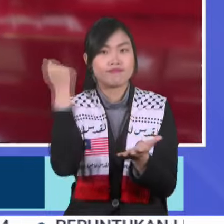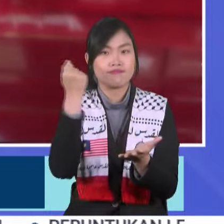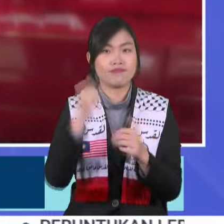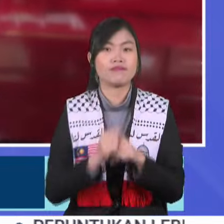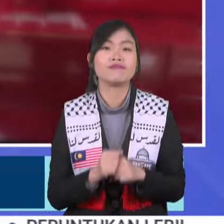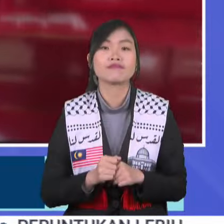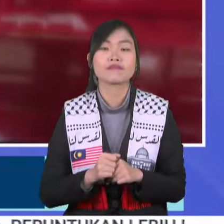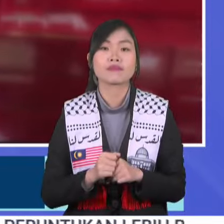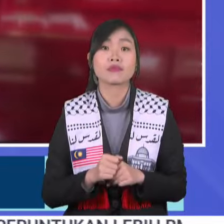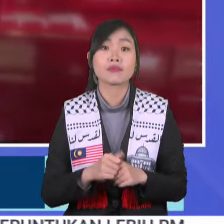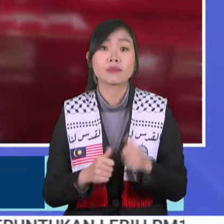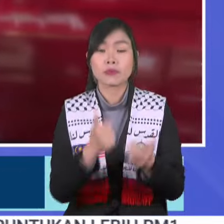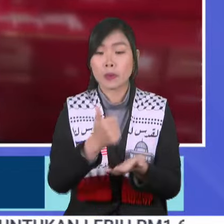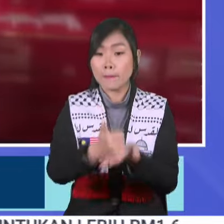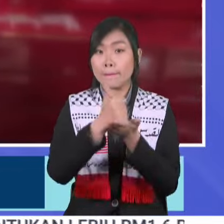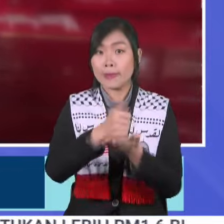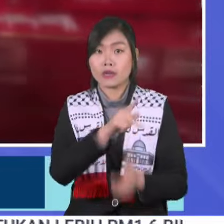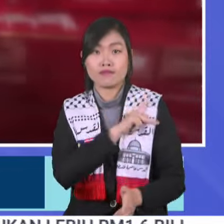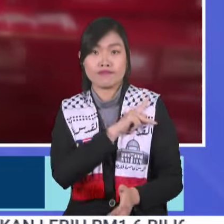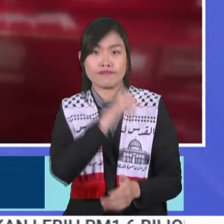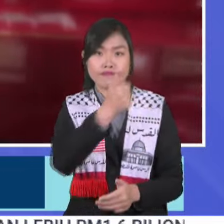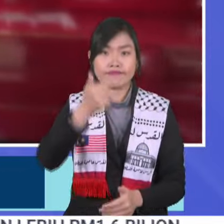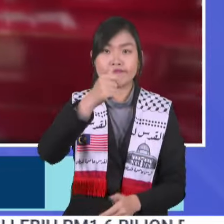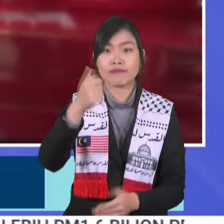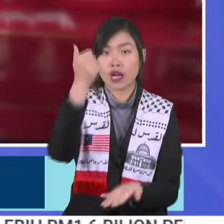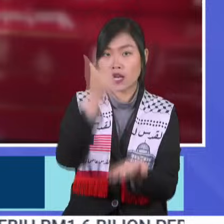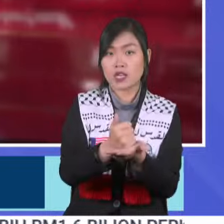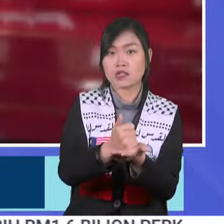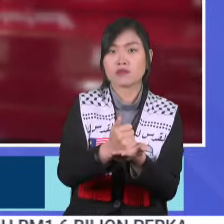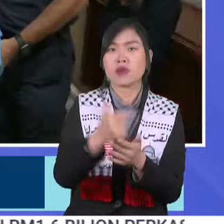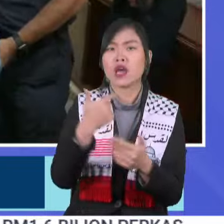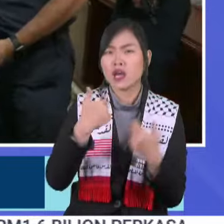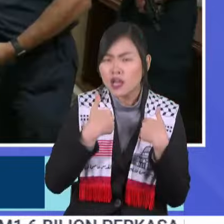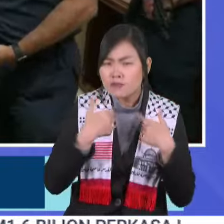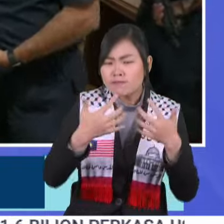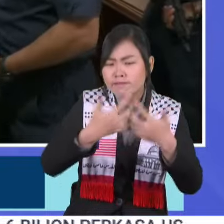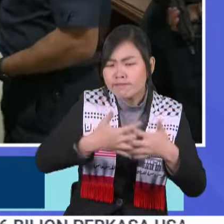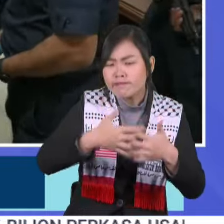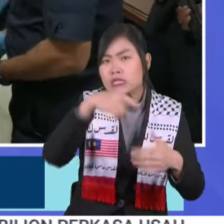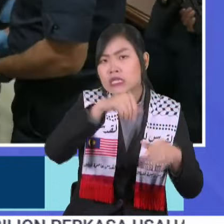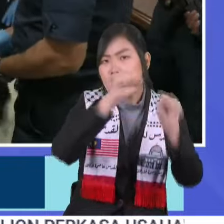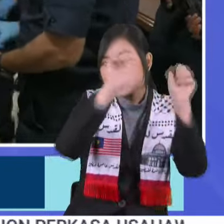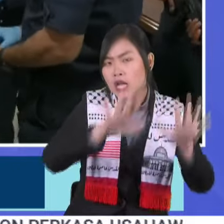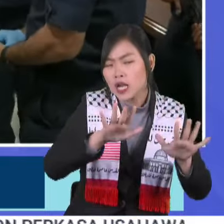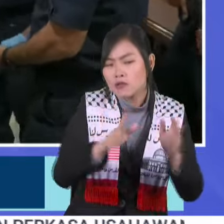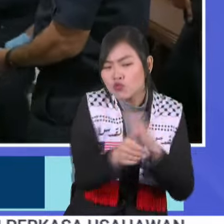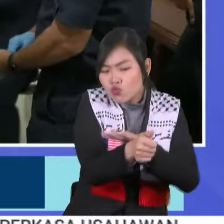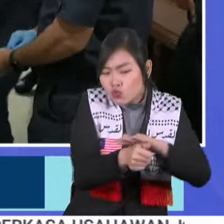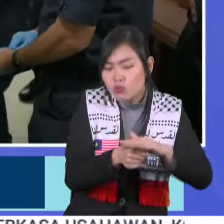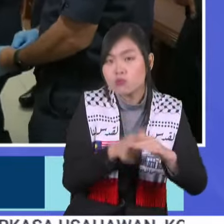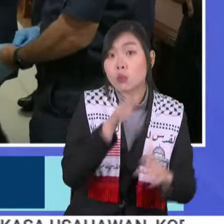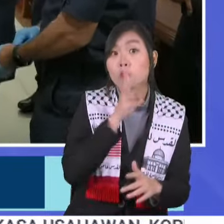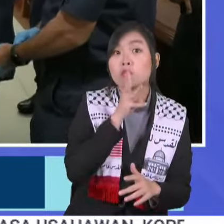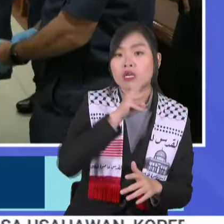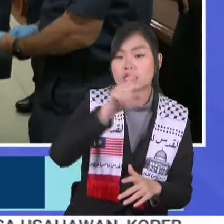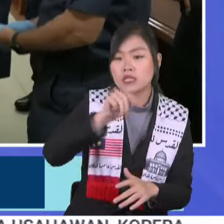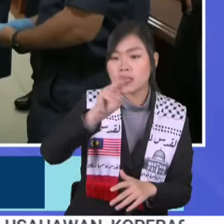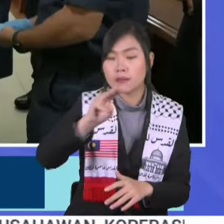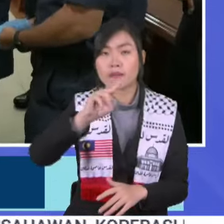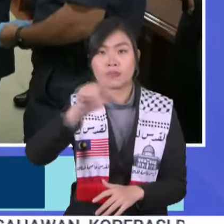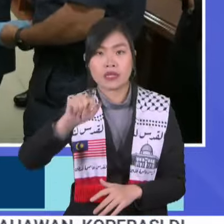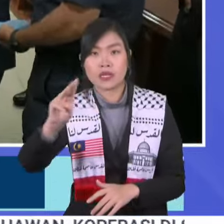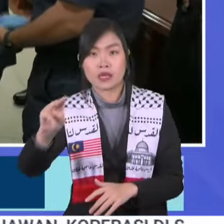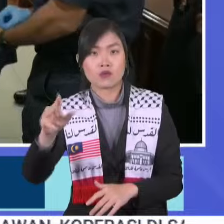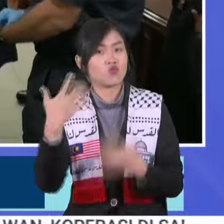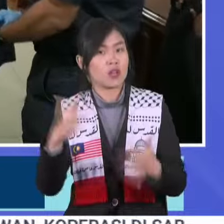RM730,000. Antaranya, menurut penolong Ketua Pengarah Kastam Zon Tengah, ada gudang di Shah Alam yang menyorokkan air zam-zam dan disita